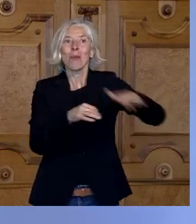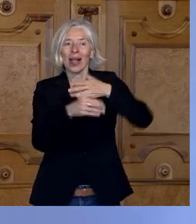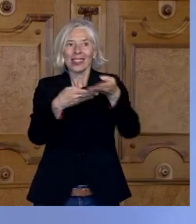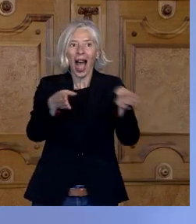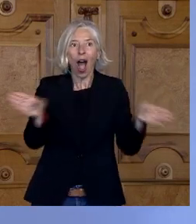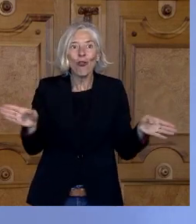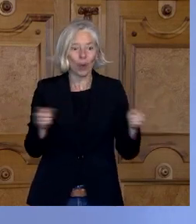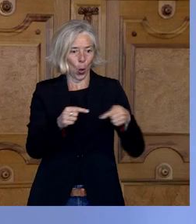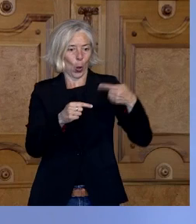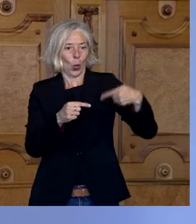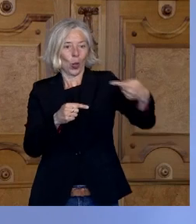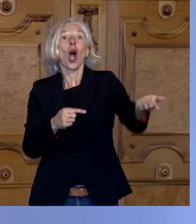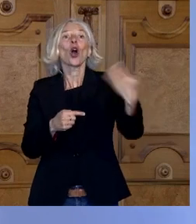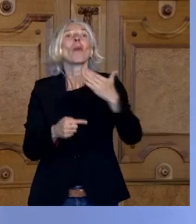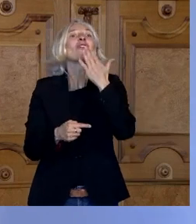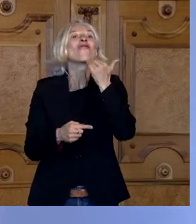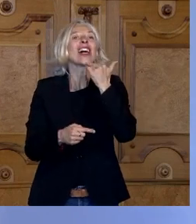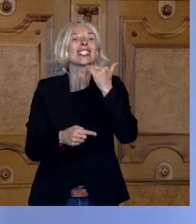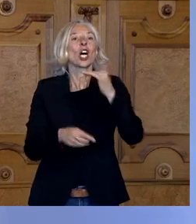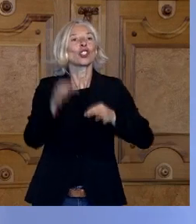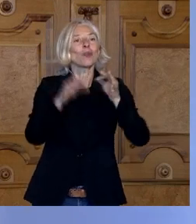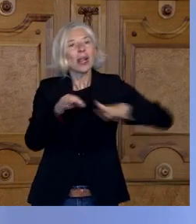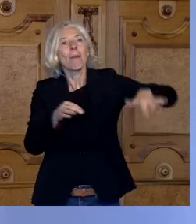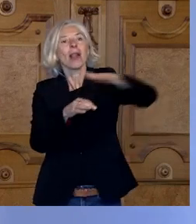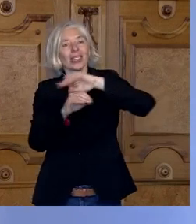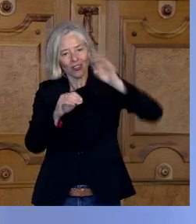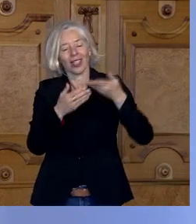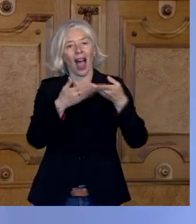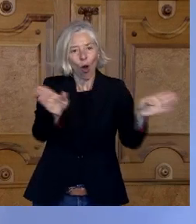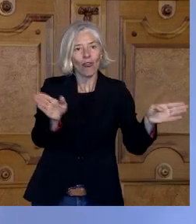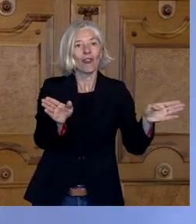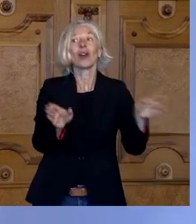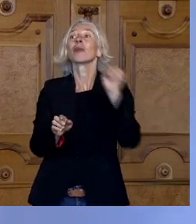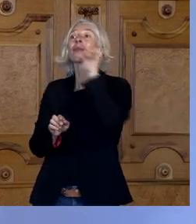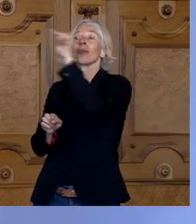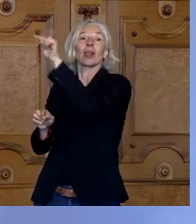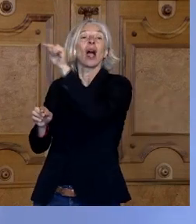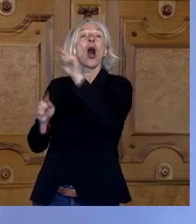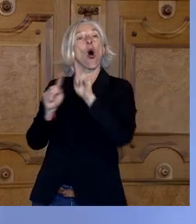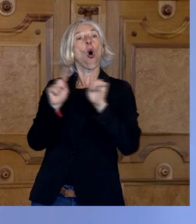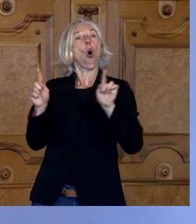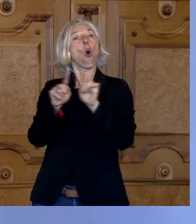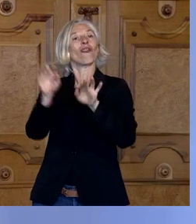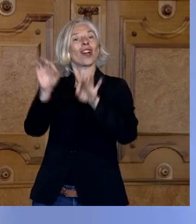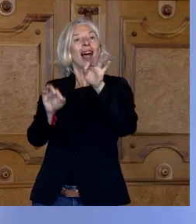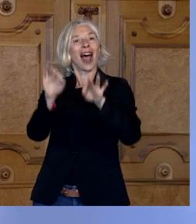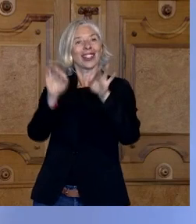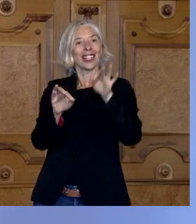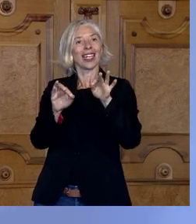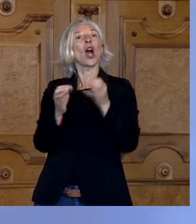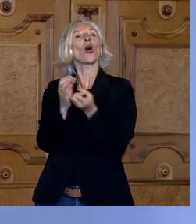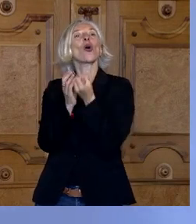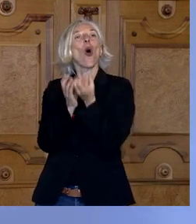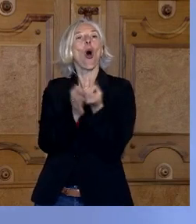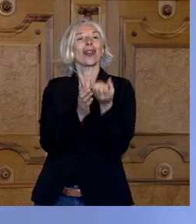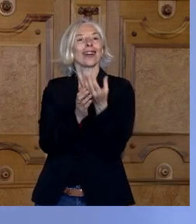Tagen in Betrieb genommen. Der Hofgarten und der Kräutergarten bleiben aber weiterhin geschlossen. Ich möchte die Eltern ganz herzlich darum